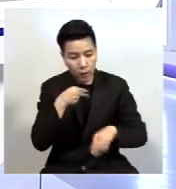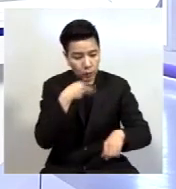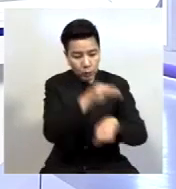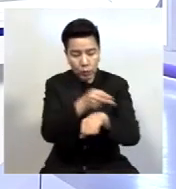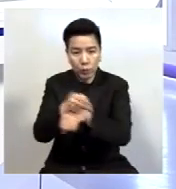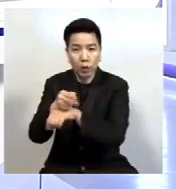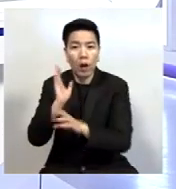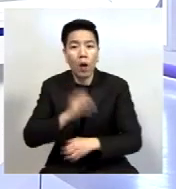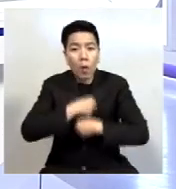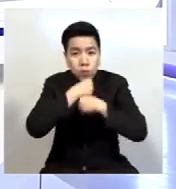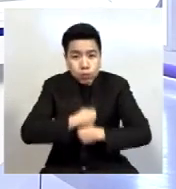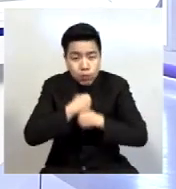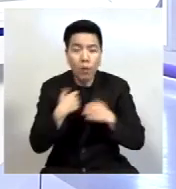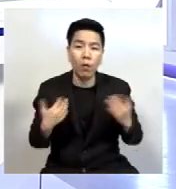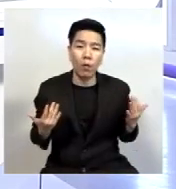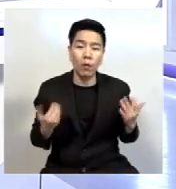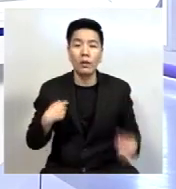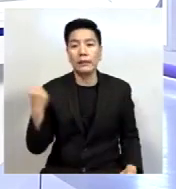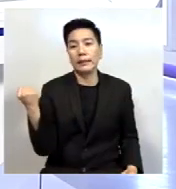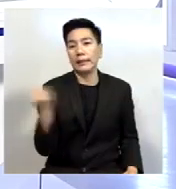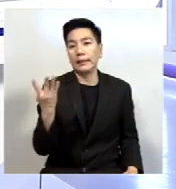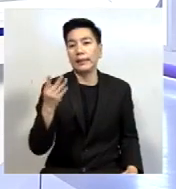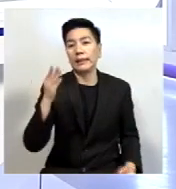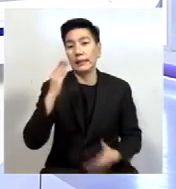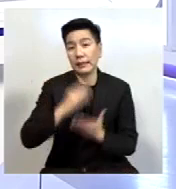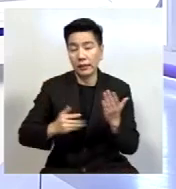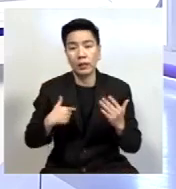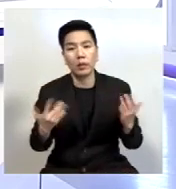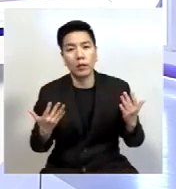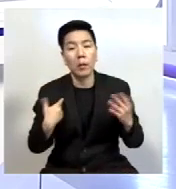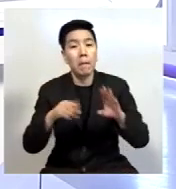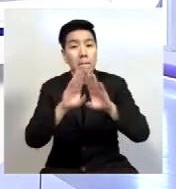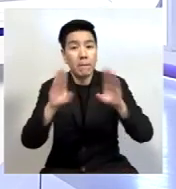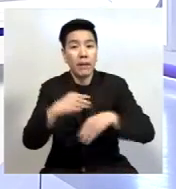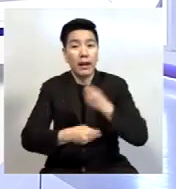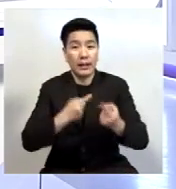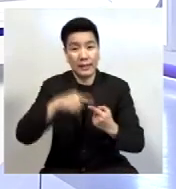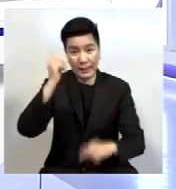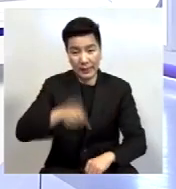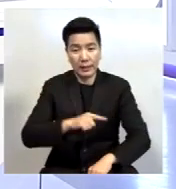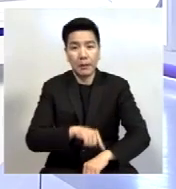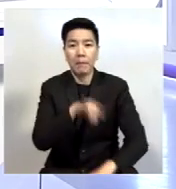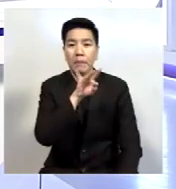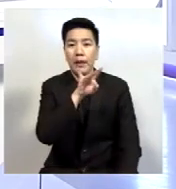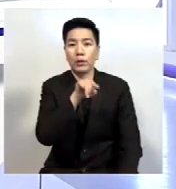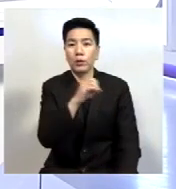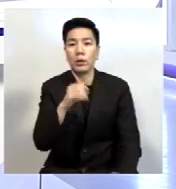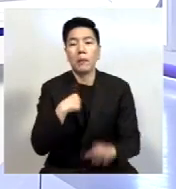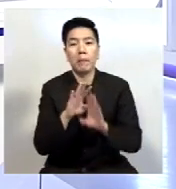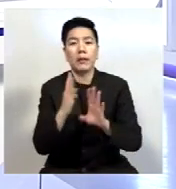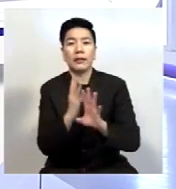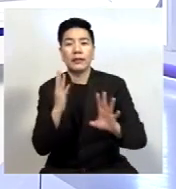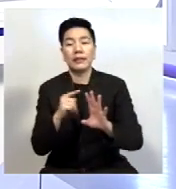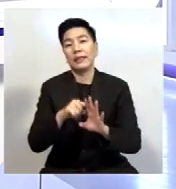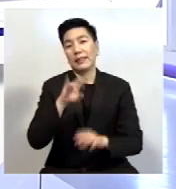บางคนเนี่ยคุณยายไปรอตั้งแต่ 4:30 ไปรอเป็นคิวแรกทั้งๆที่เปิดขายเนี่ย 8:00 เปิดแจกคิว 7:00